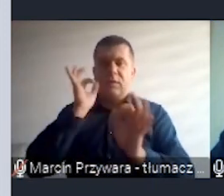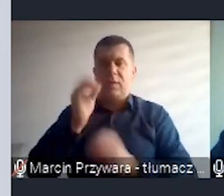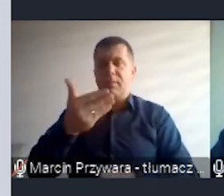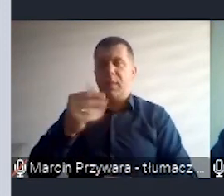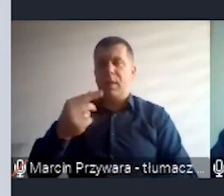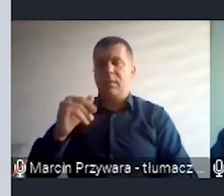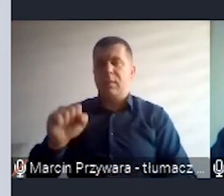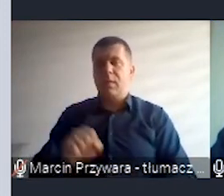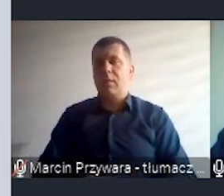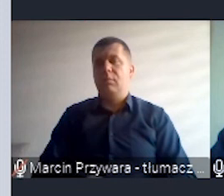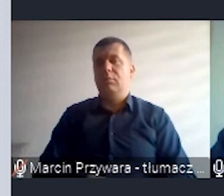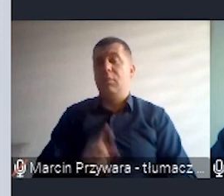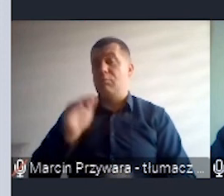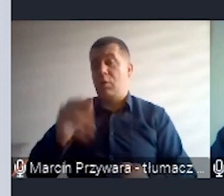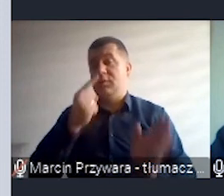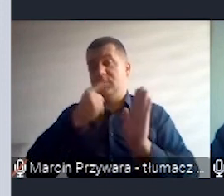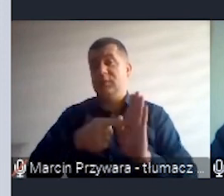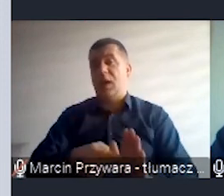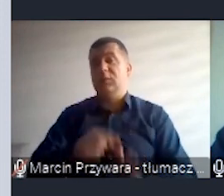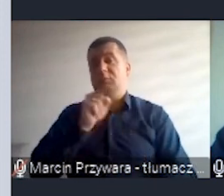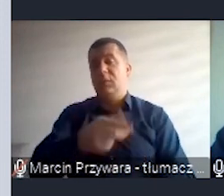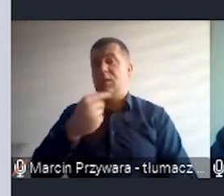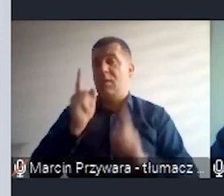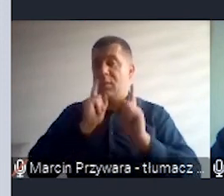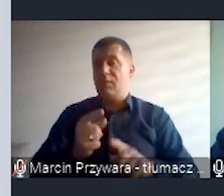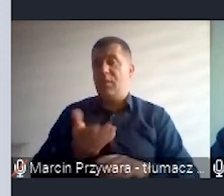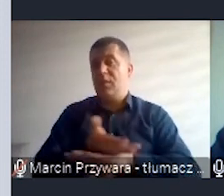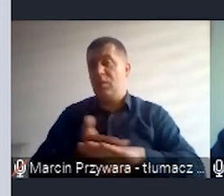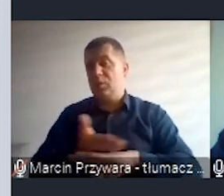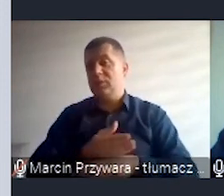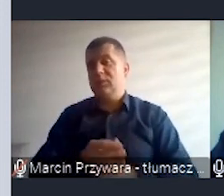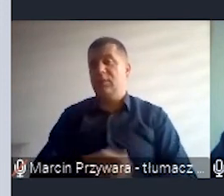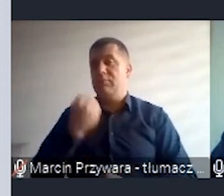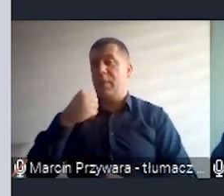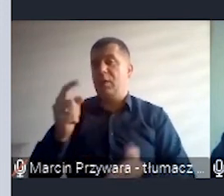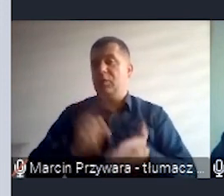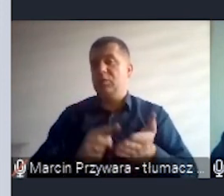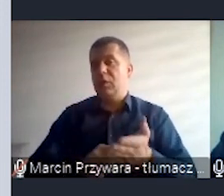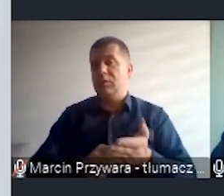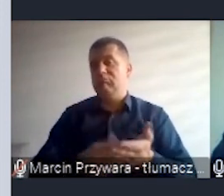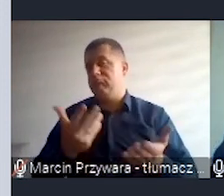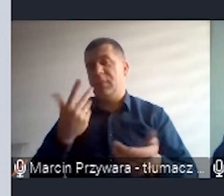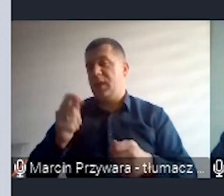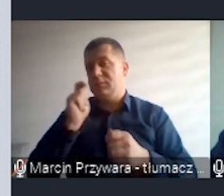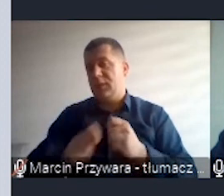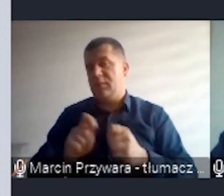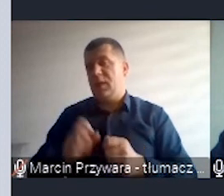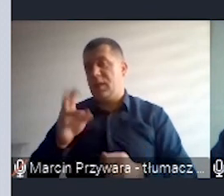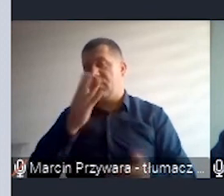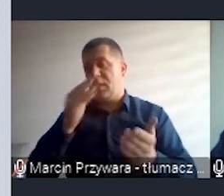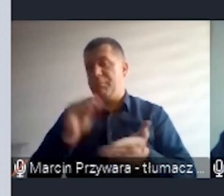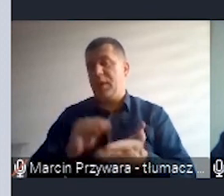mediów, ponieważ one mogą wskazywać na nieprawidłowości i nadużycia. Bardzo często się nie sprawdzają. Taka jest